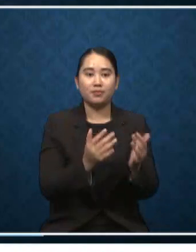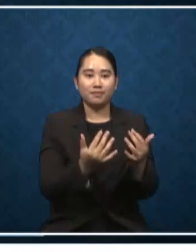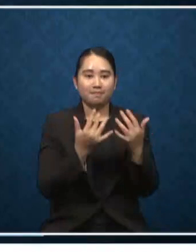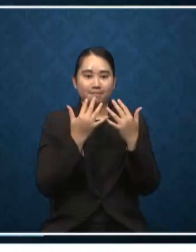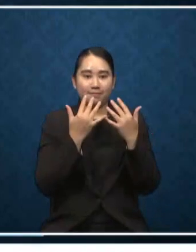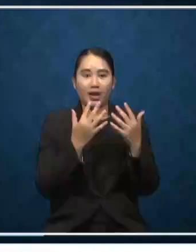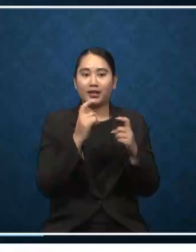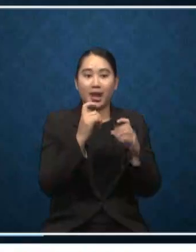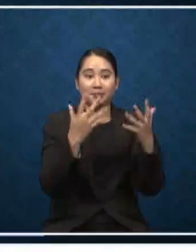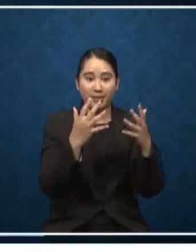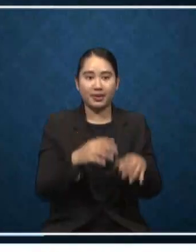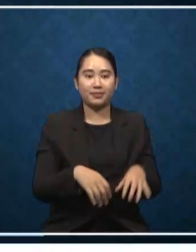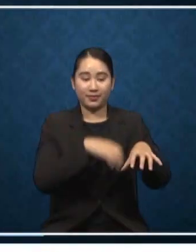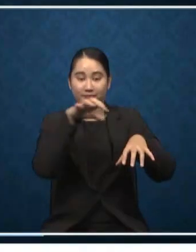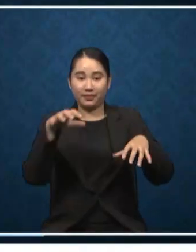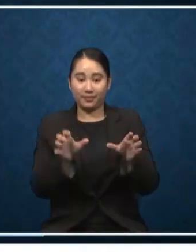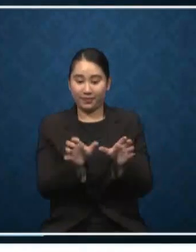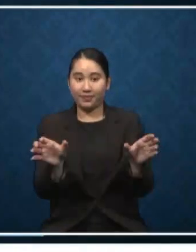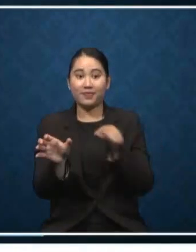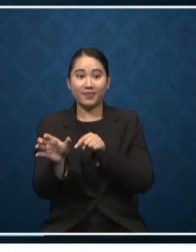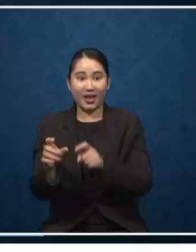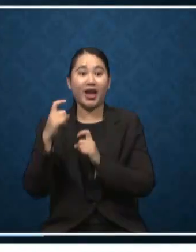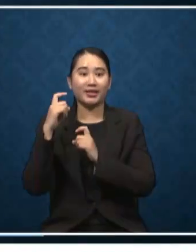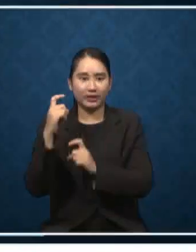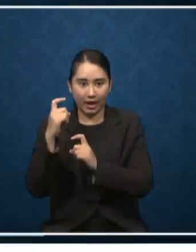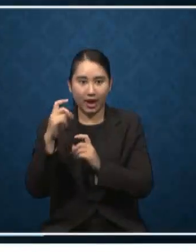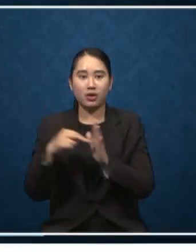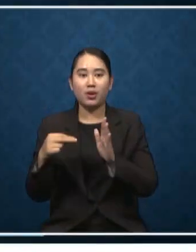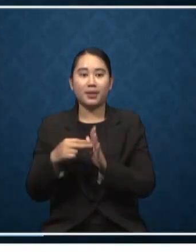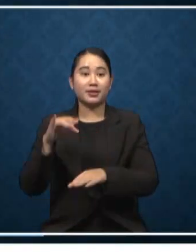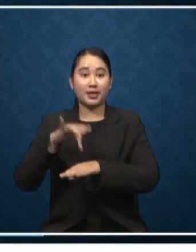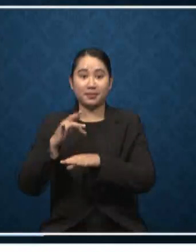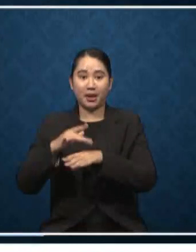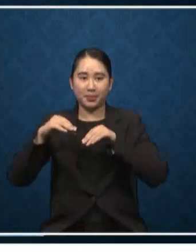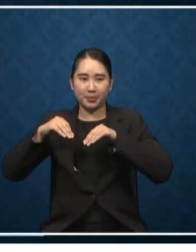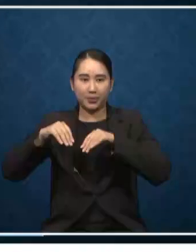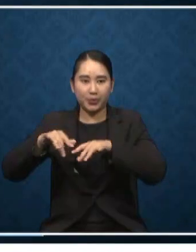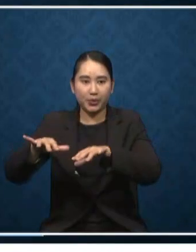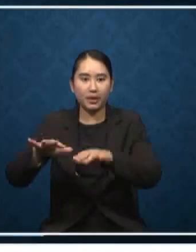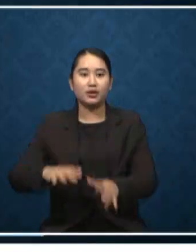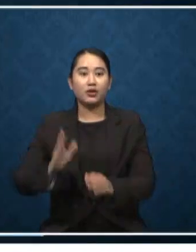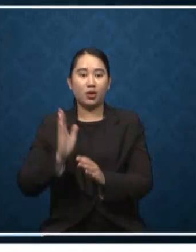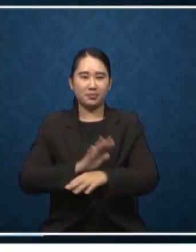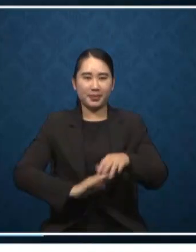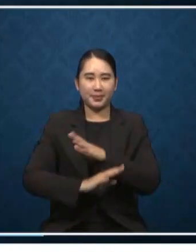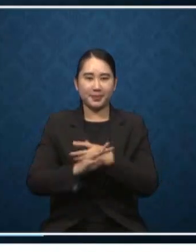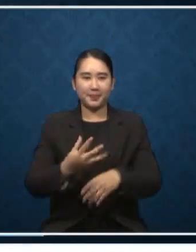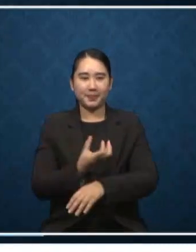นณที่สอง คกาอสาหรของ อง็คือ...ถ้าก็ปลอยจรรชาติแล้ว คนไปสัภัิหรอไดรับavior